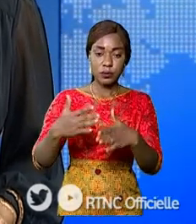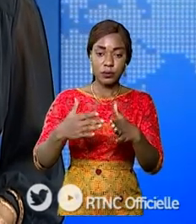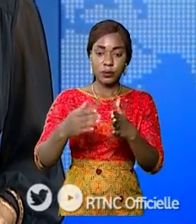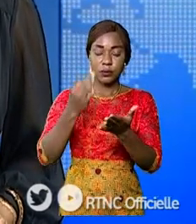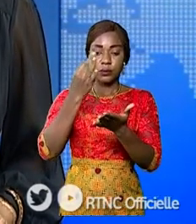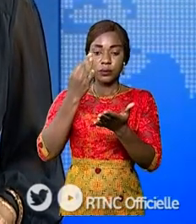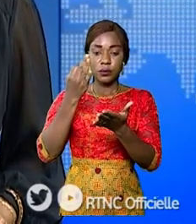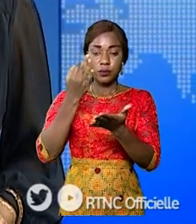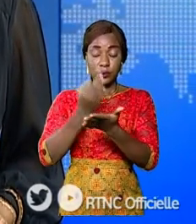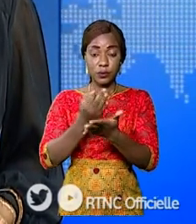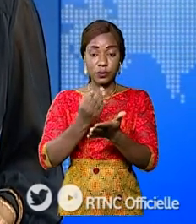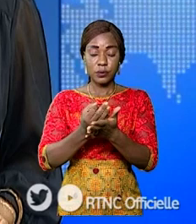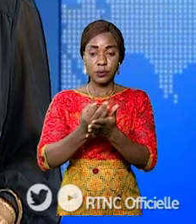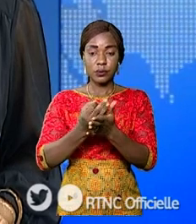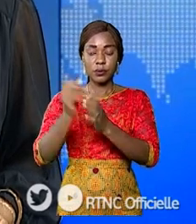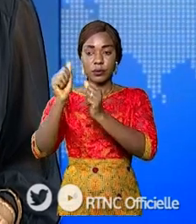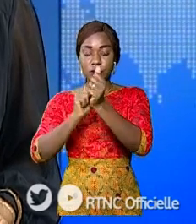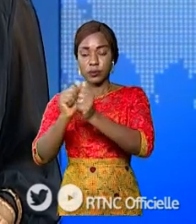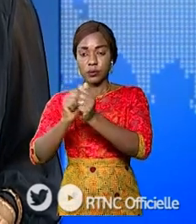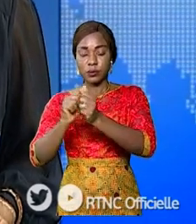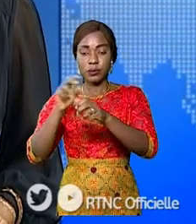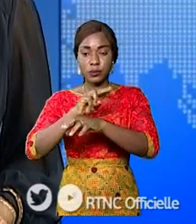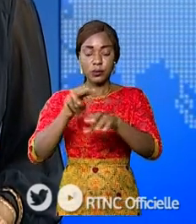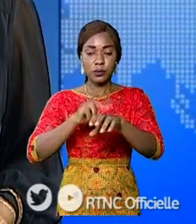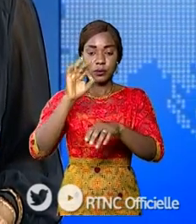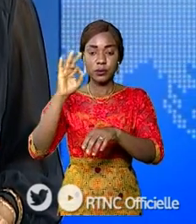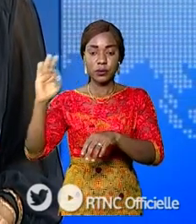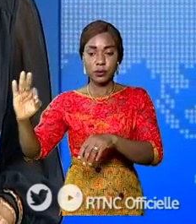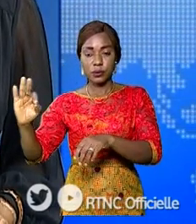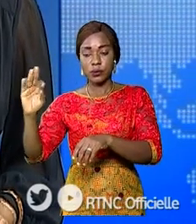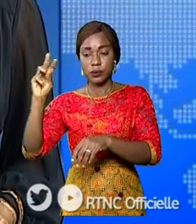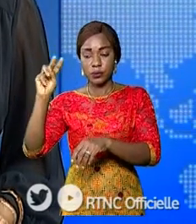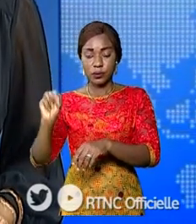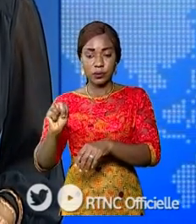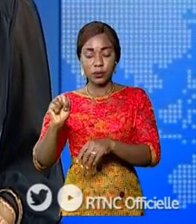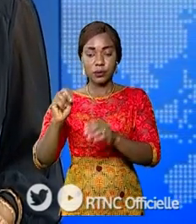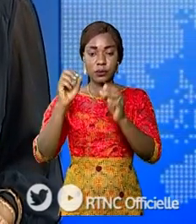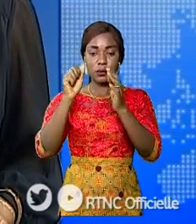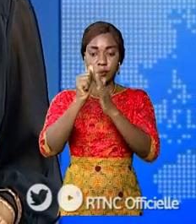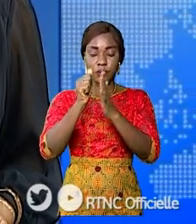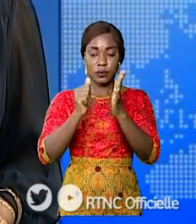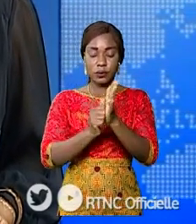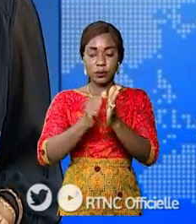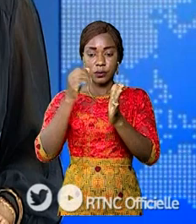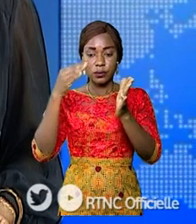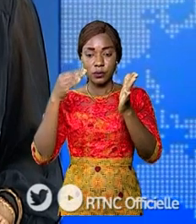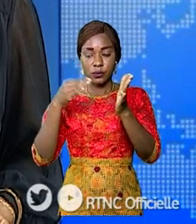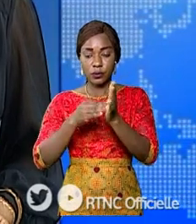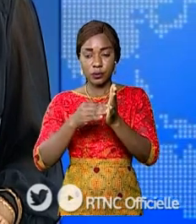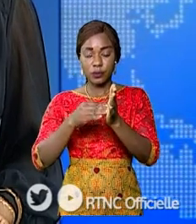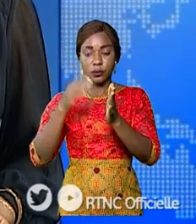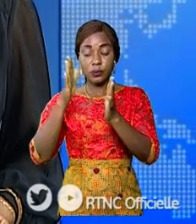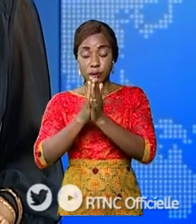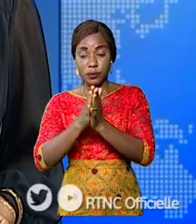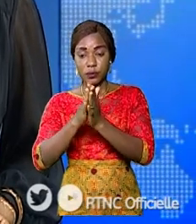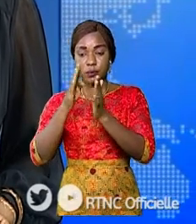Fonds forestier national, en abrégé FFN, spécialement ses articles 9, 10 et 19.